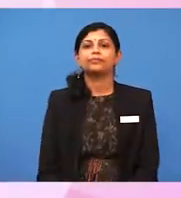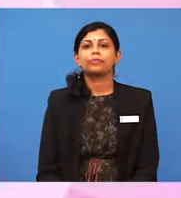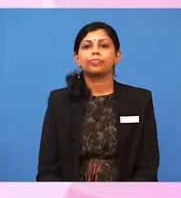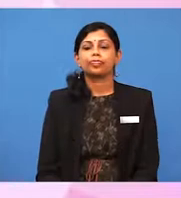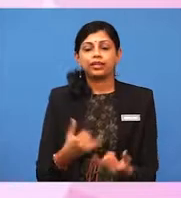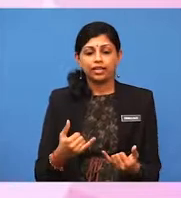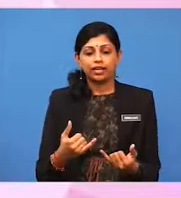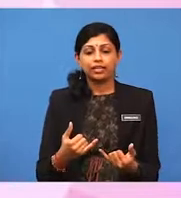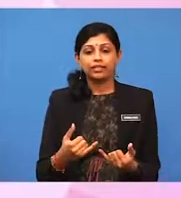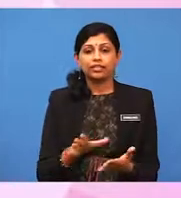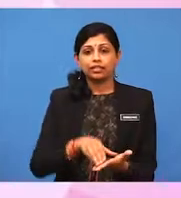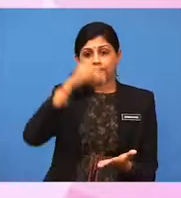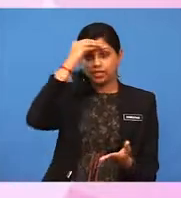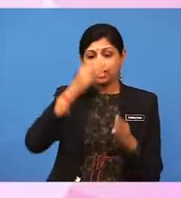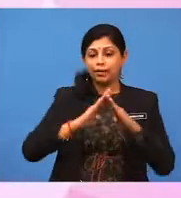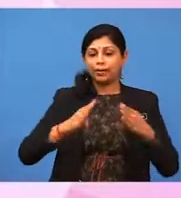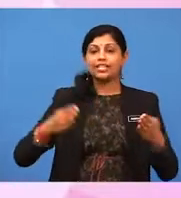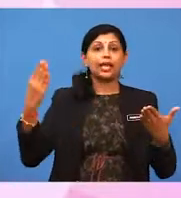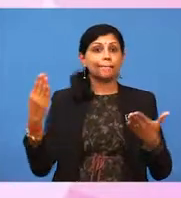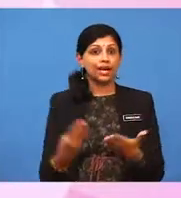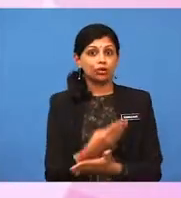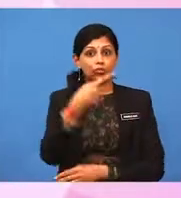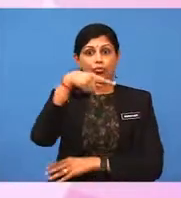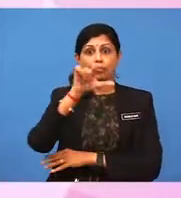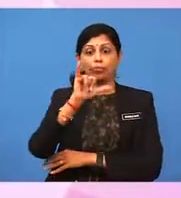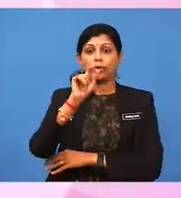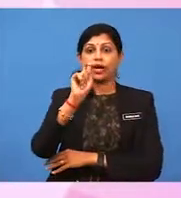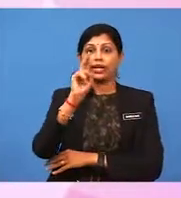baharu, iaitu bahasa pengaturcaraan Python.